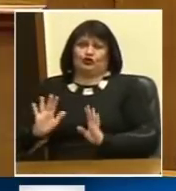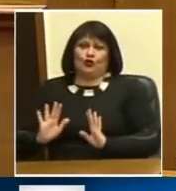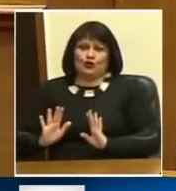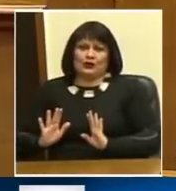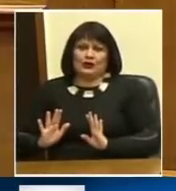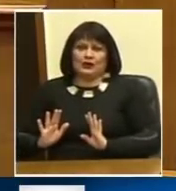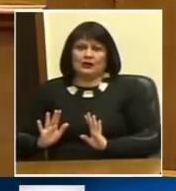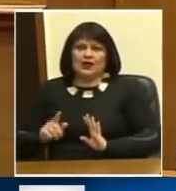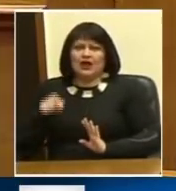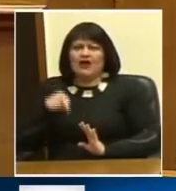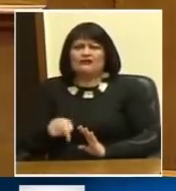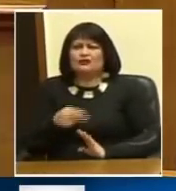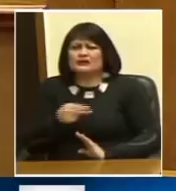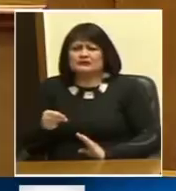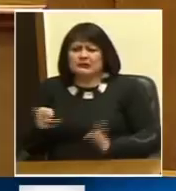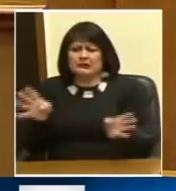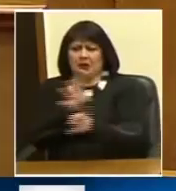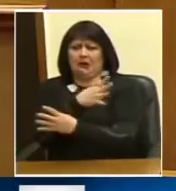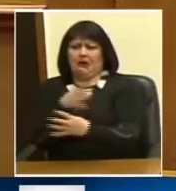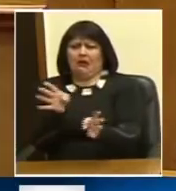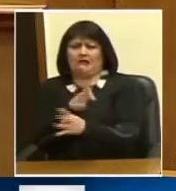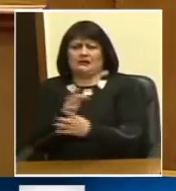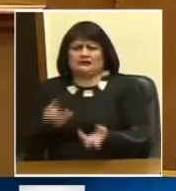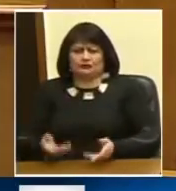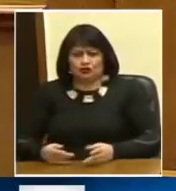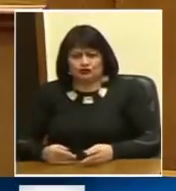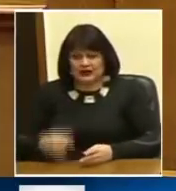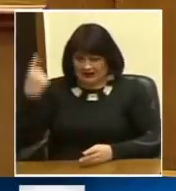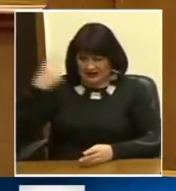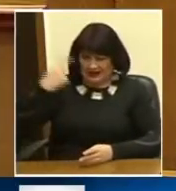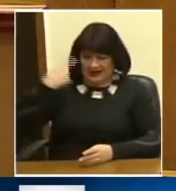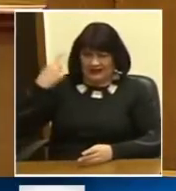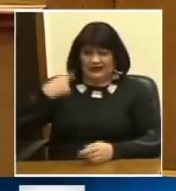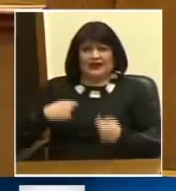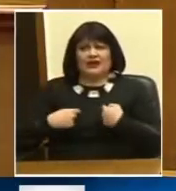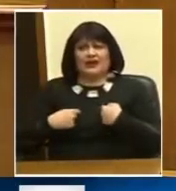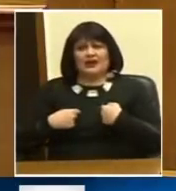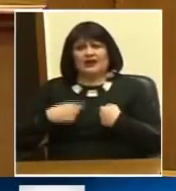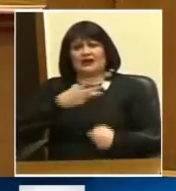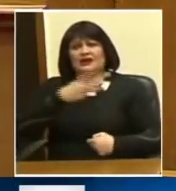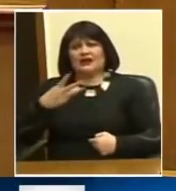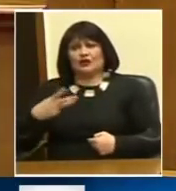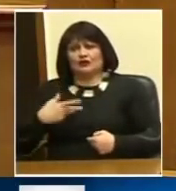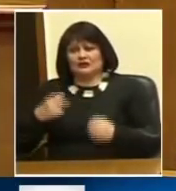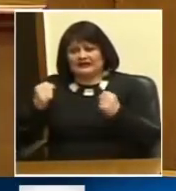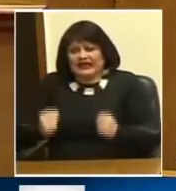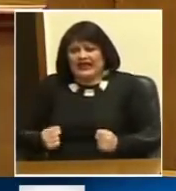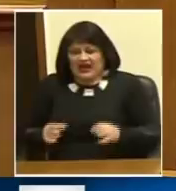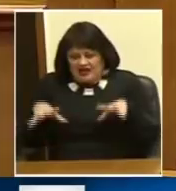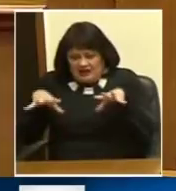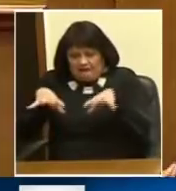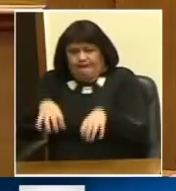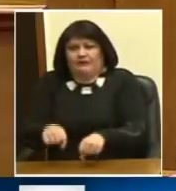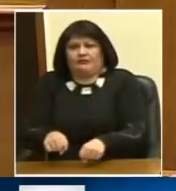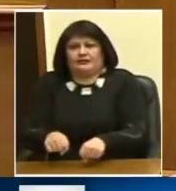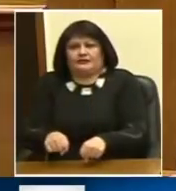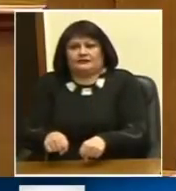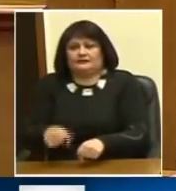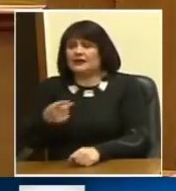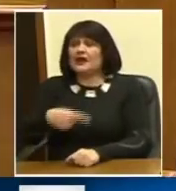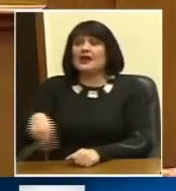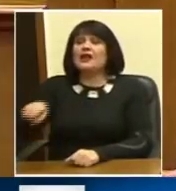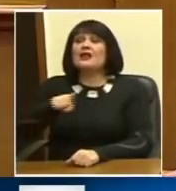θεωρούν λαϊκίστικο. Ταυτόχρονα όμως κάνουν κριτική στο ΣΥΡΙΖΑ ότι έχει αρπαχτεί από τις καρέκλες. Για να δούμε λοιπόν, εσείς που δεν